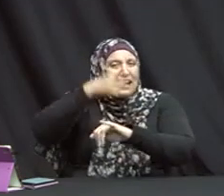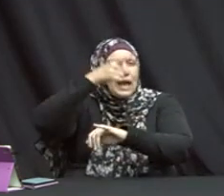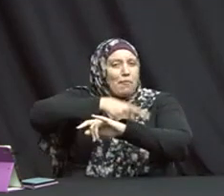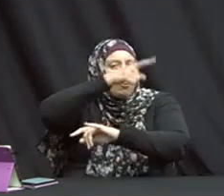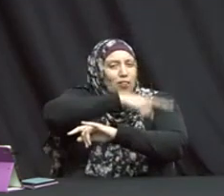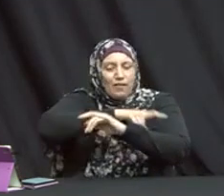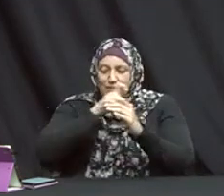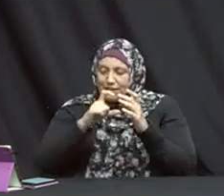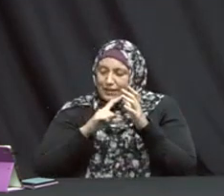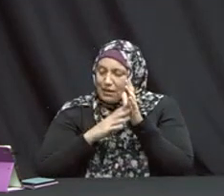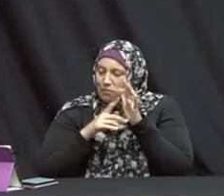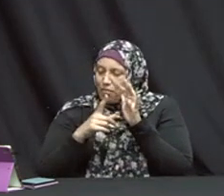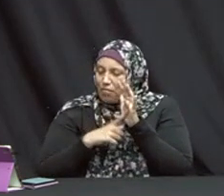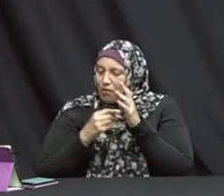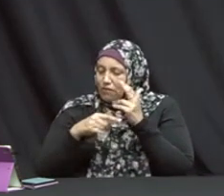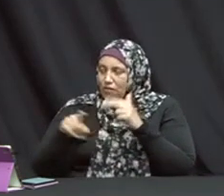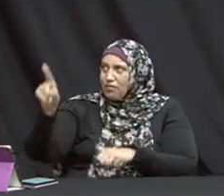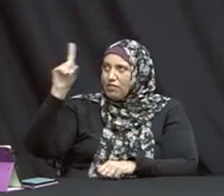وسقياها